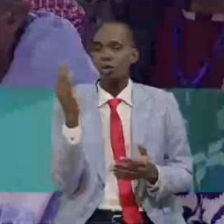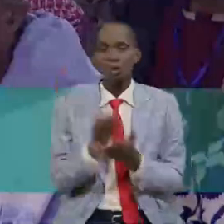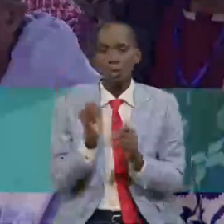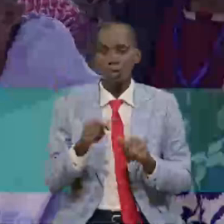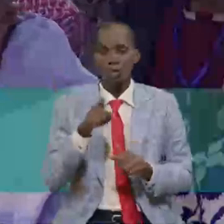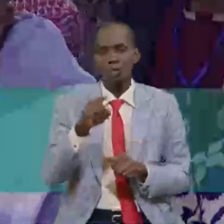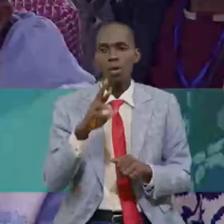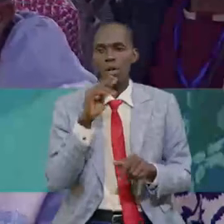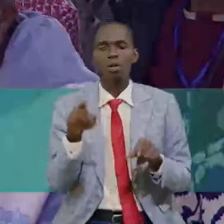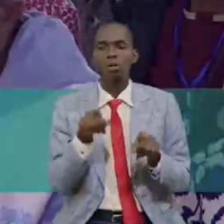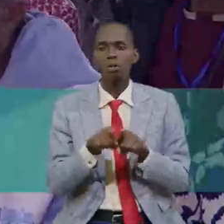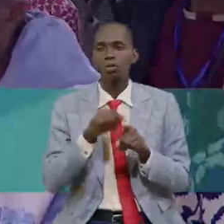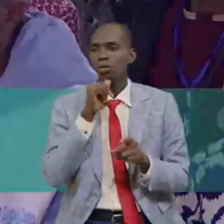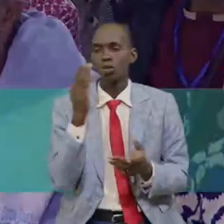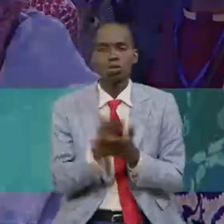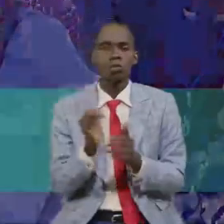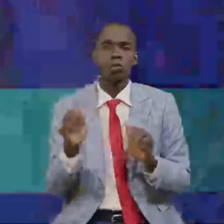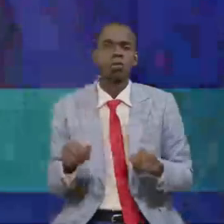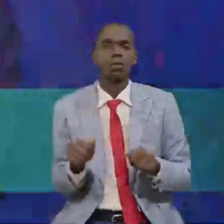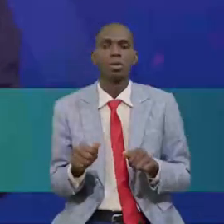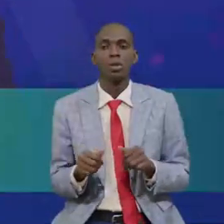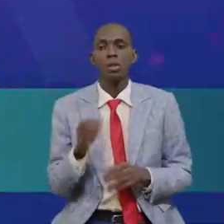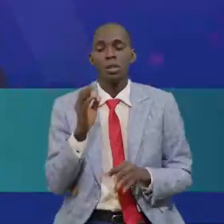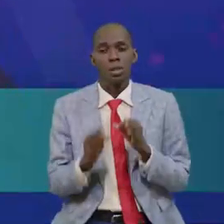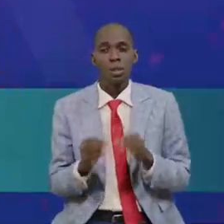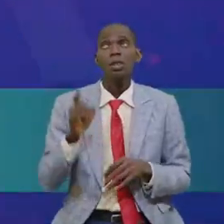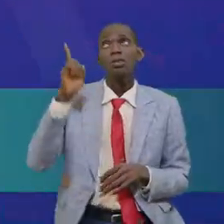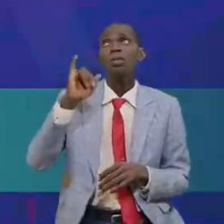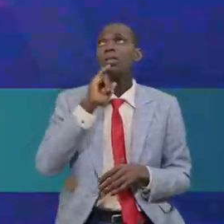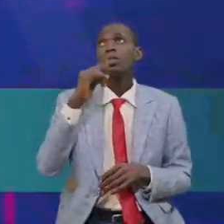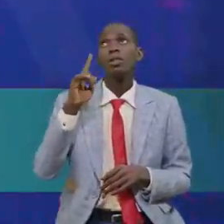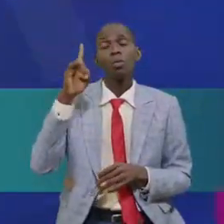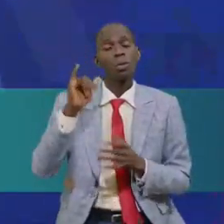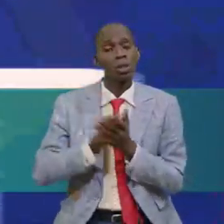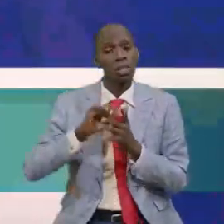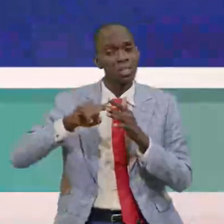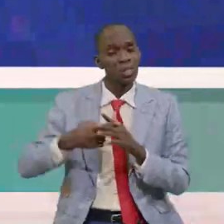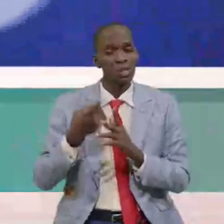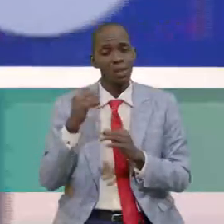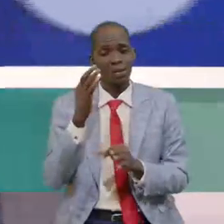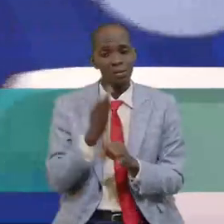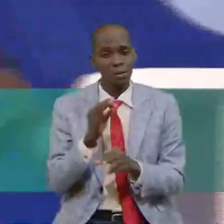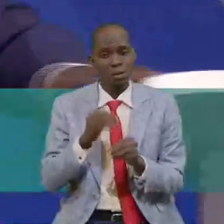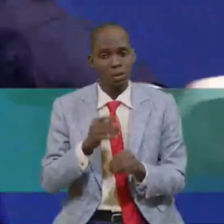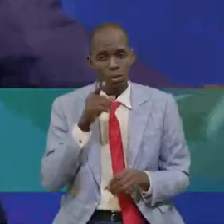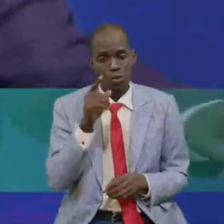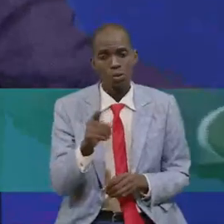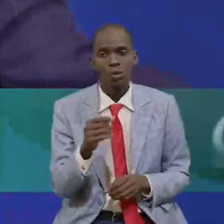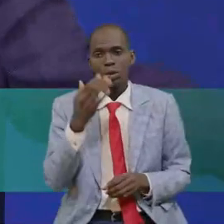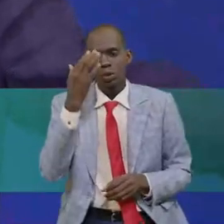imparable. Tu sais, celui qui a commencé la foi en toi, vous savez, les produits